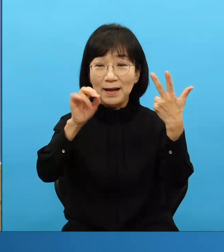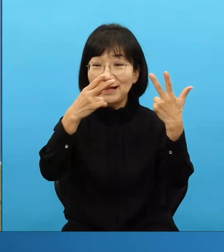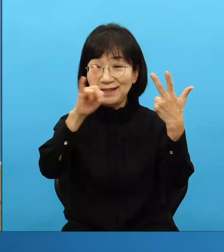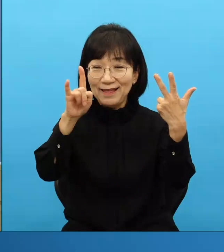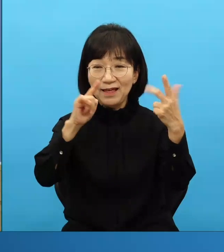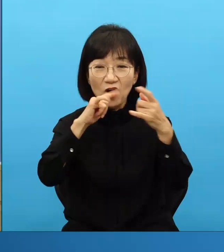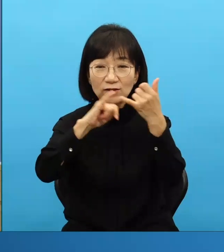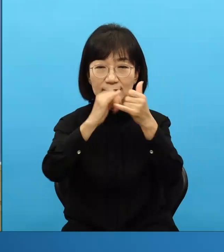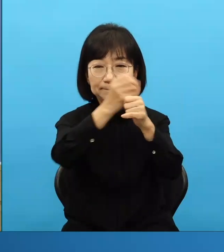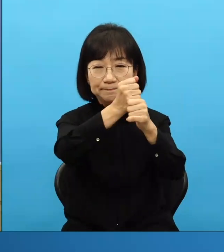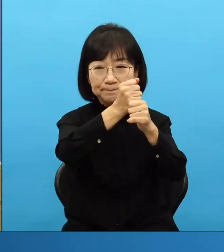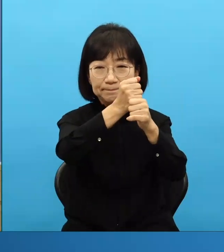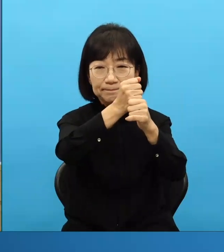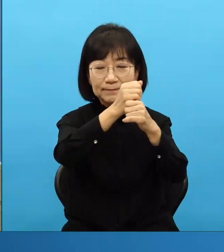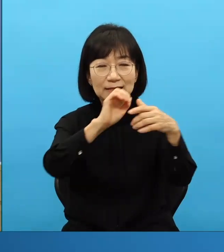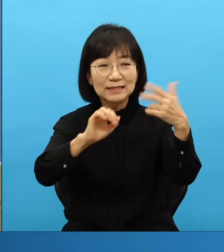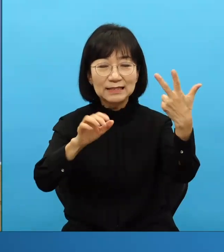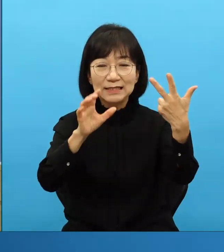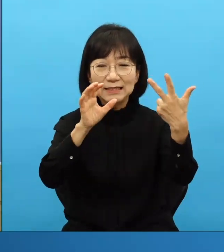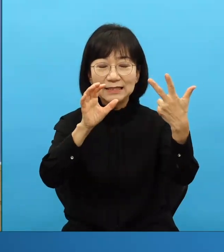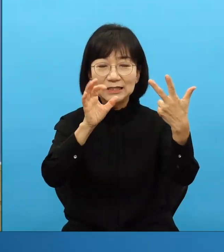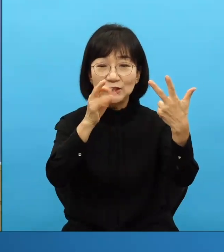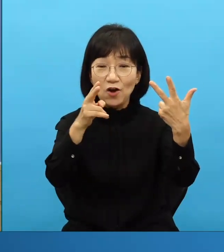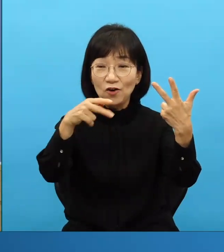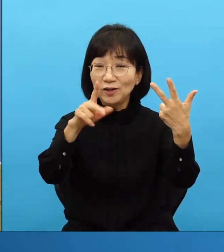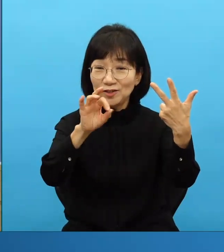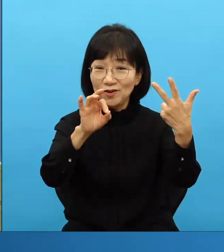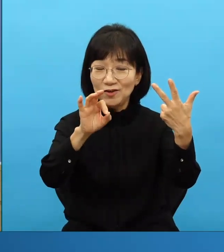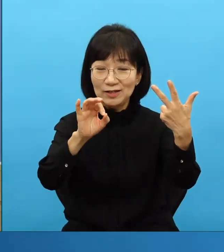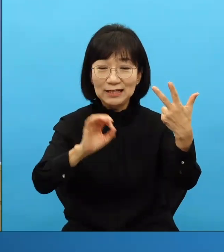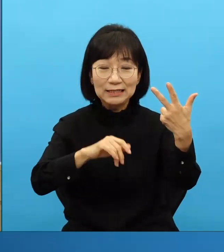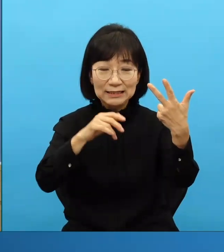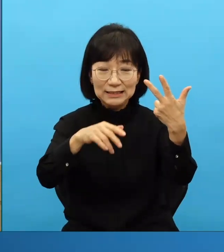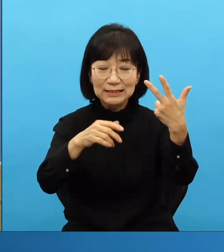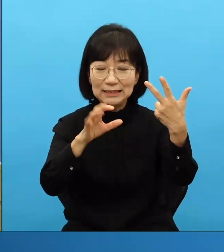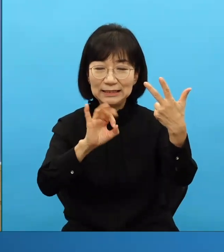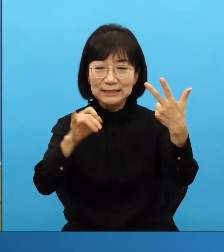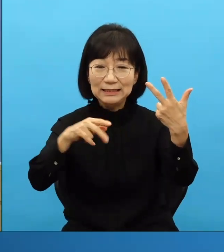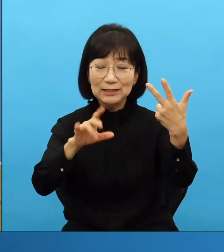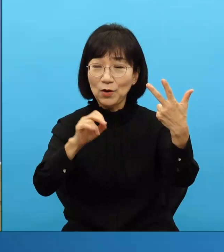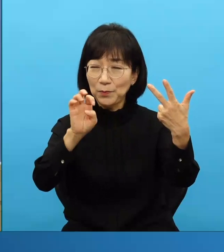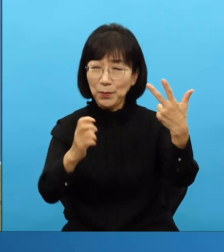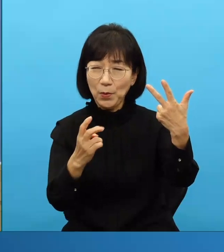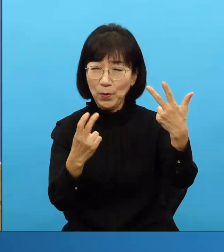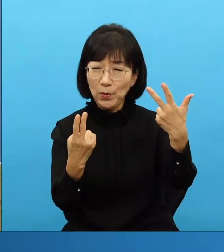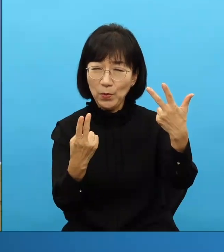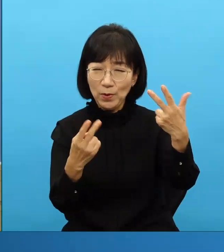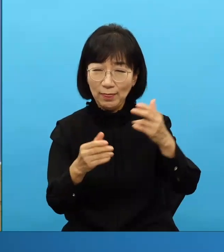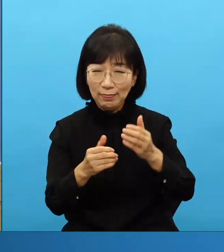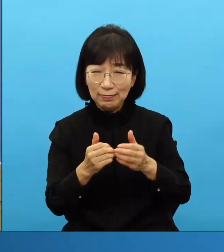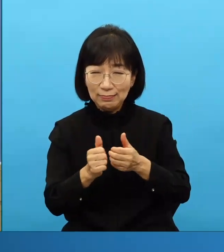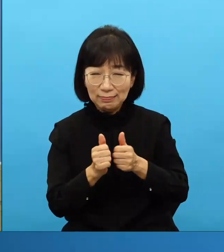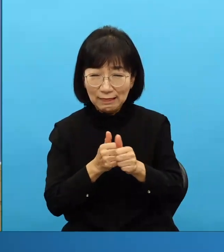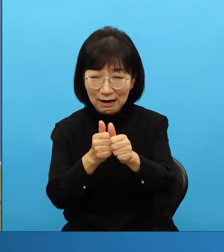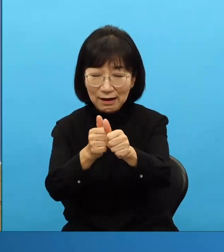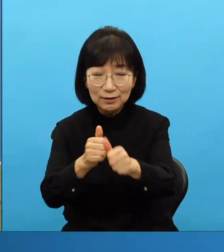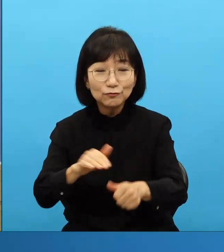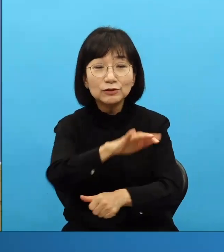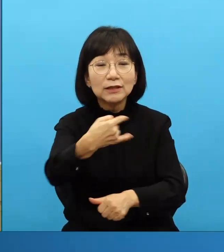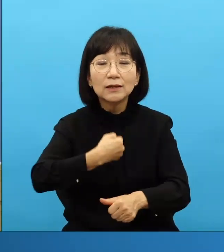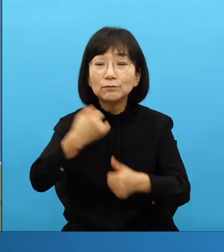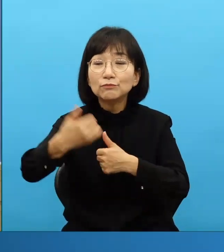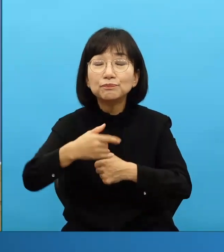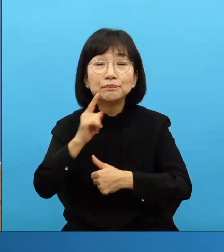7여정, 7이정표를 따라가는 우리들에게 오늘 23절 본문은 그리스도께서 재림하시는